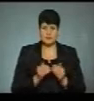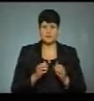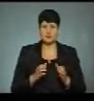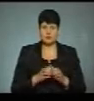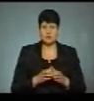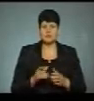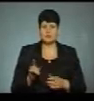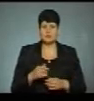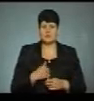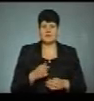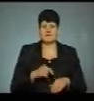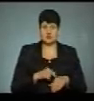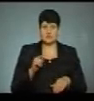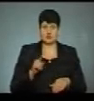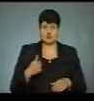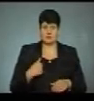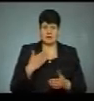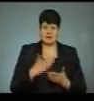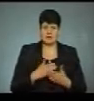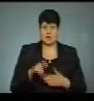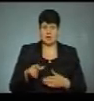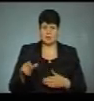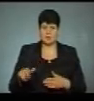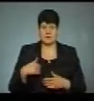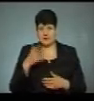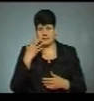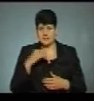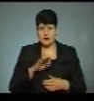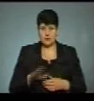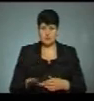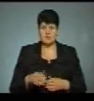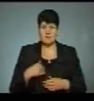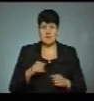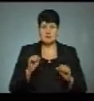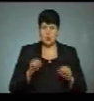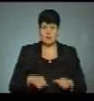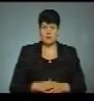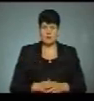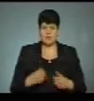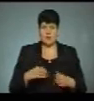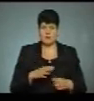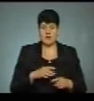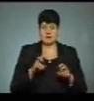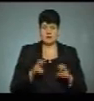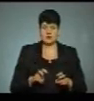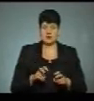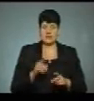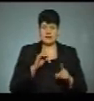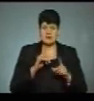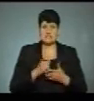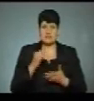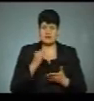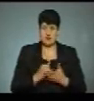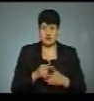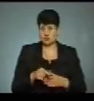але щоб ми відчували, що ми є, що ми люди, що ми не забуті, розумієте, ми спроможні. Я була присутня на сесії, затвердила, тут